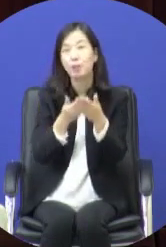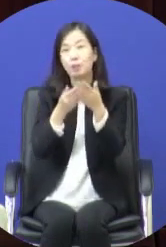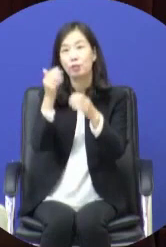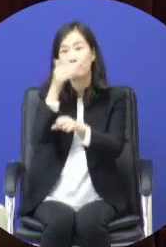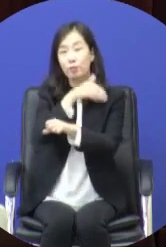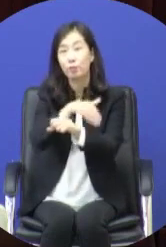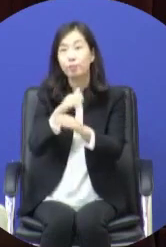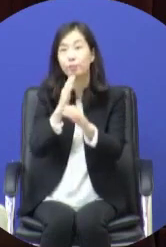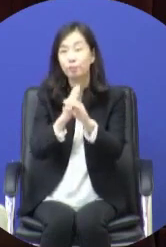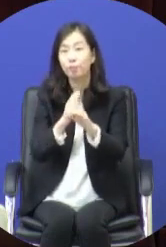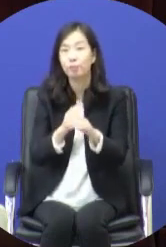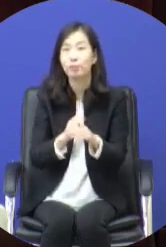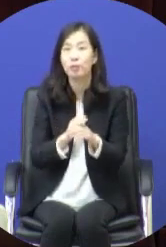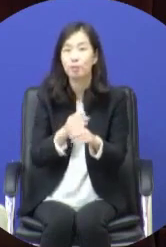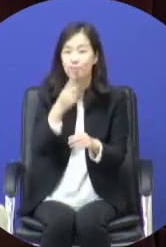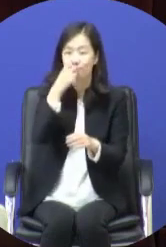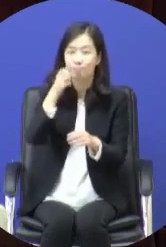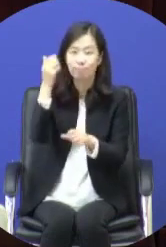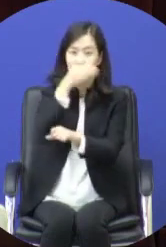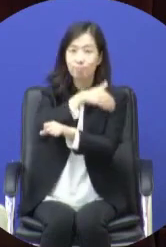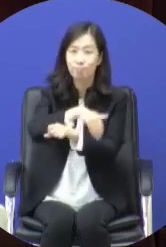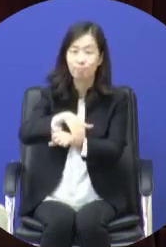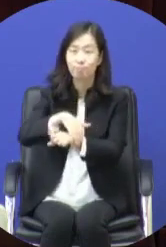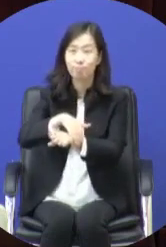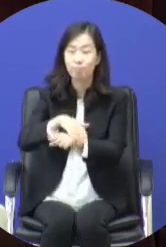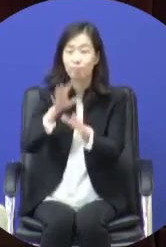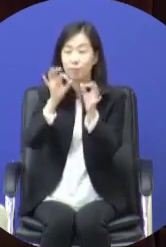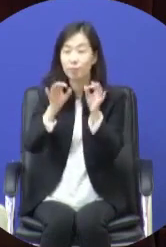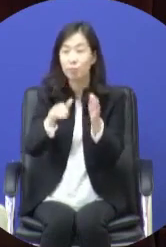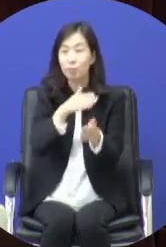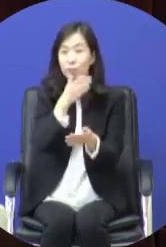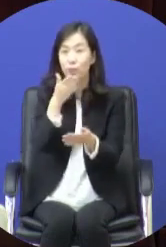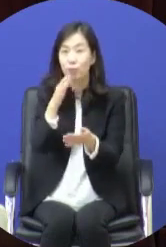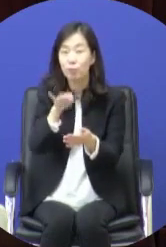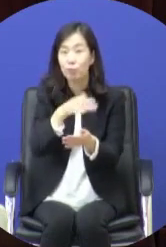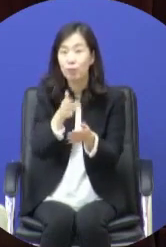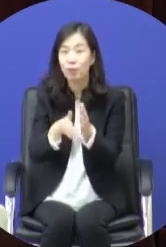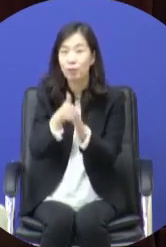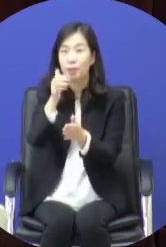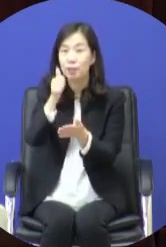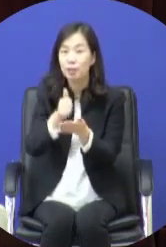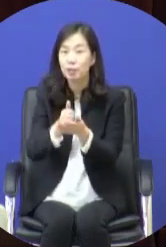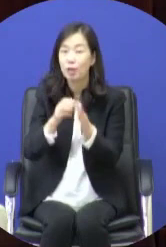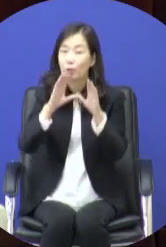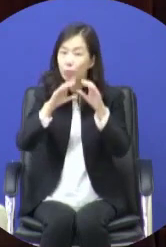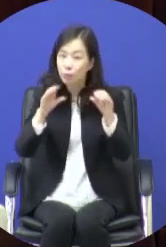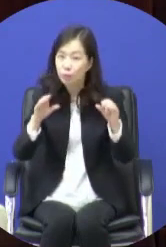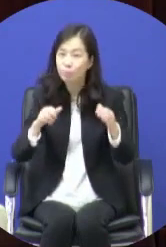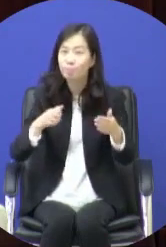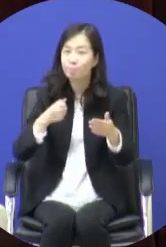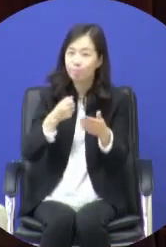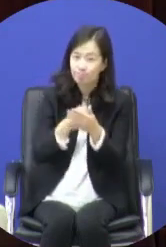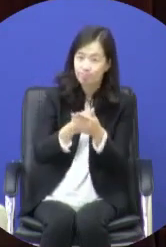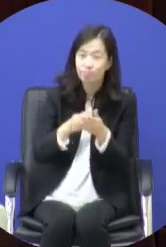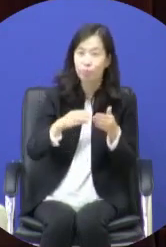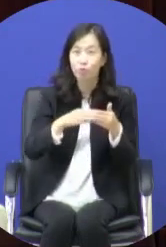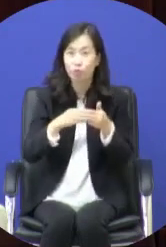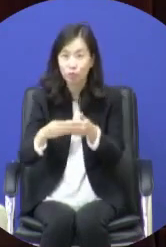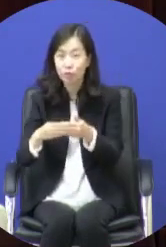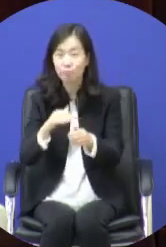호수 관광이라니 멋진 계획입니다. 자, 김보라 시장이 부드러우면서도 다부진